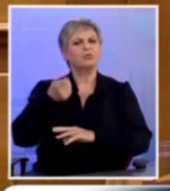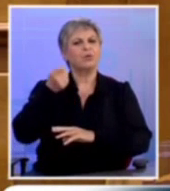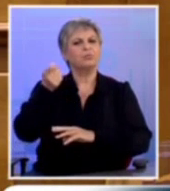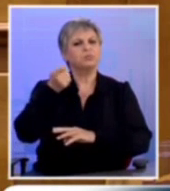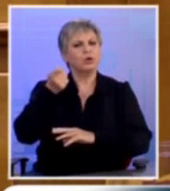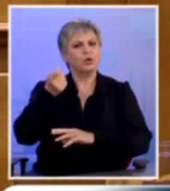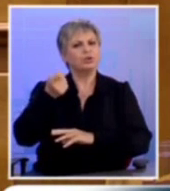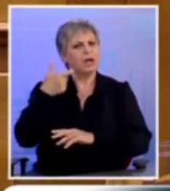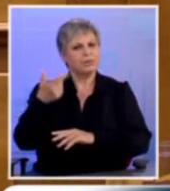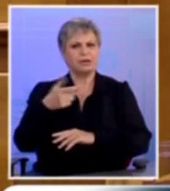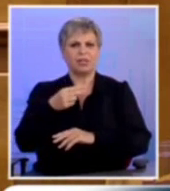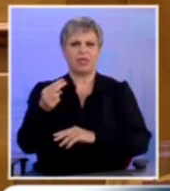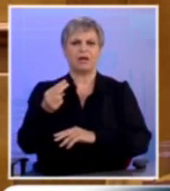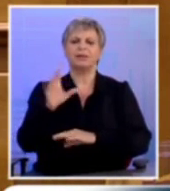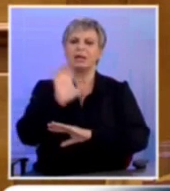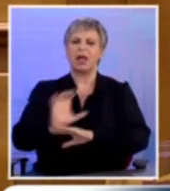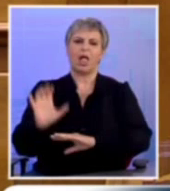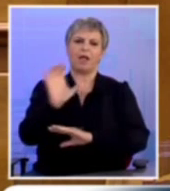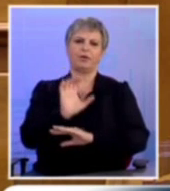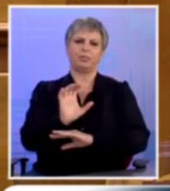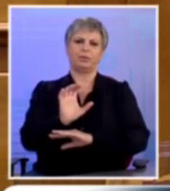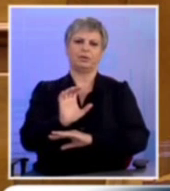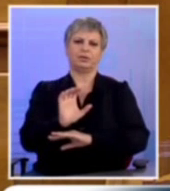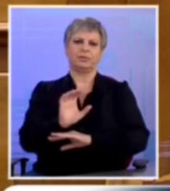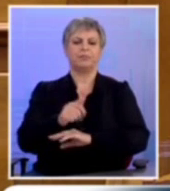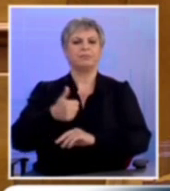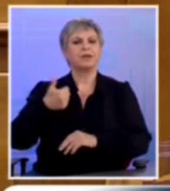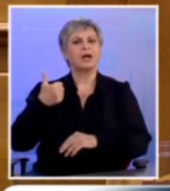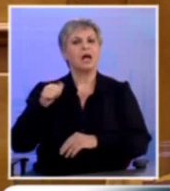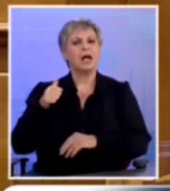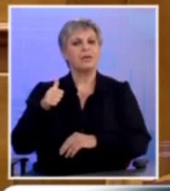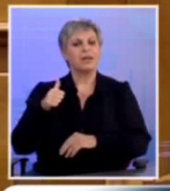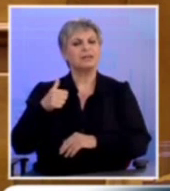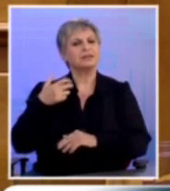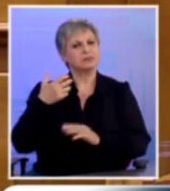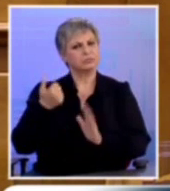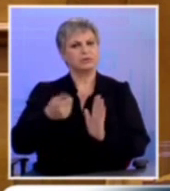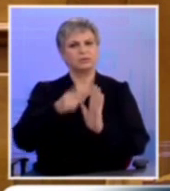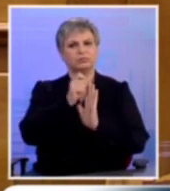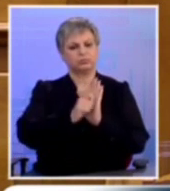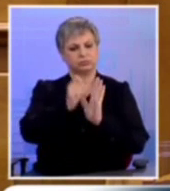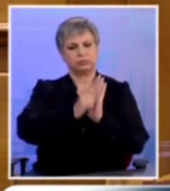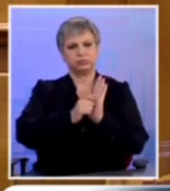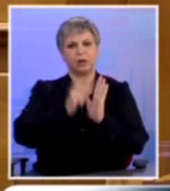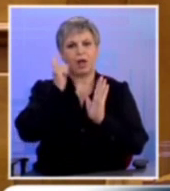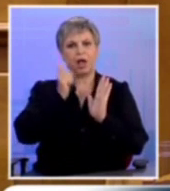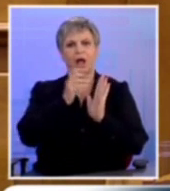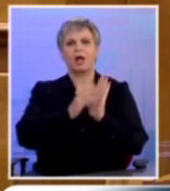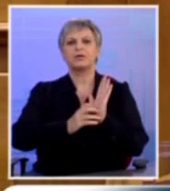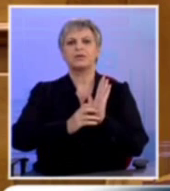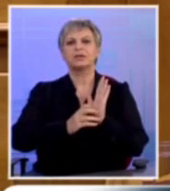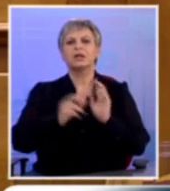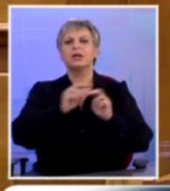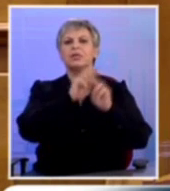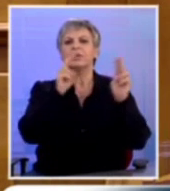πανευρωπαϊκή διάσταση. Μόλις χθες υπήρξε νέα έκθεση του Διεθνούς Νομικού Ταμείου που μιλάει για